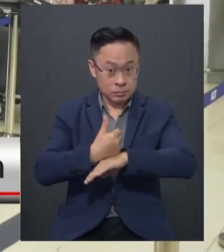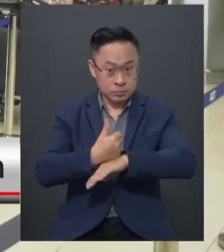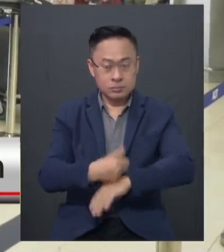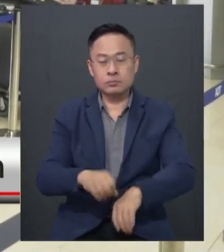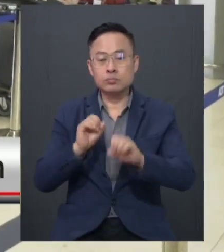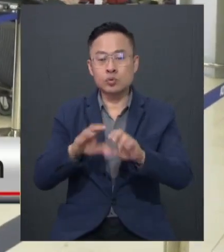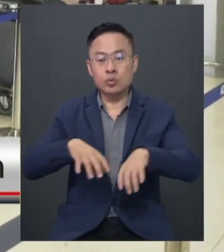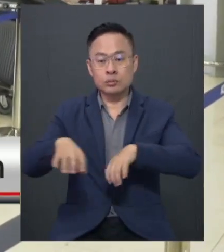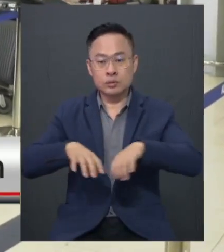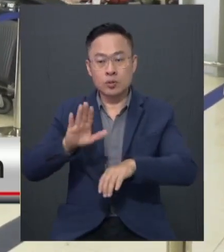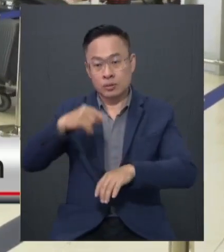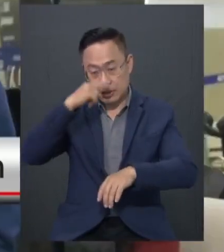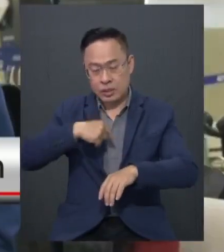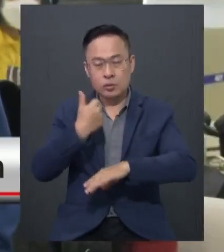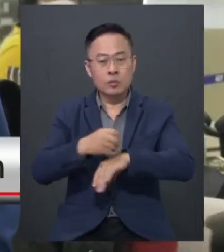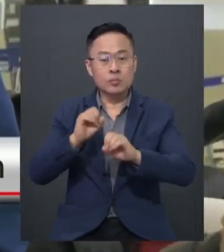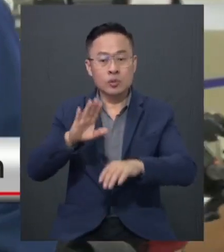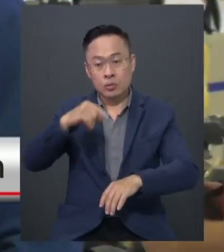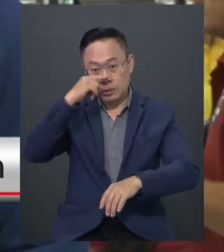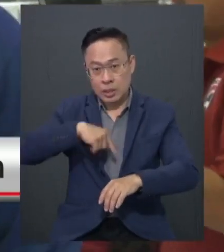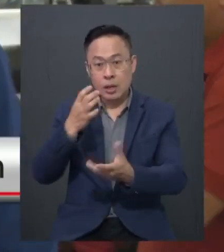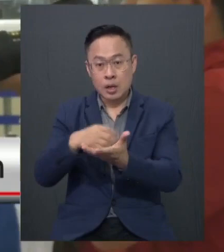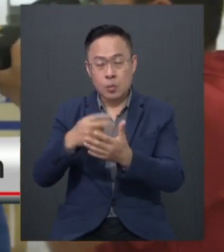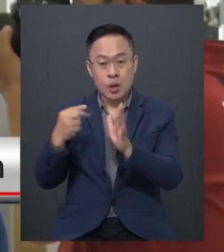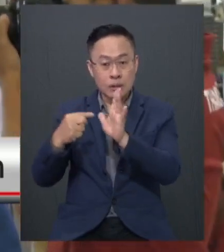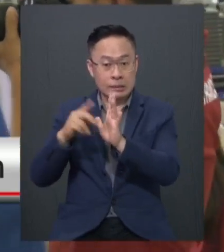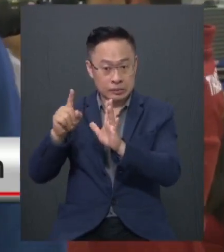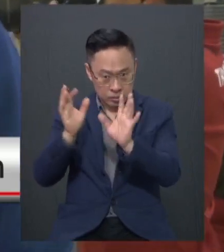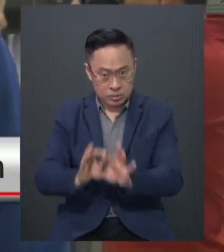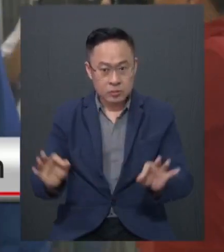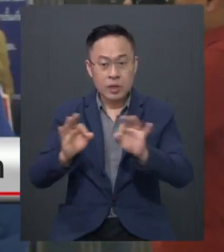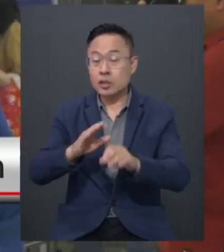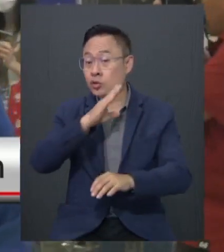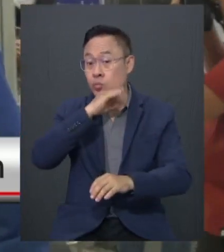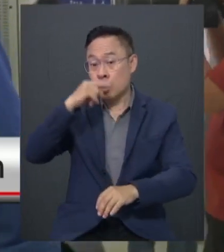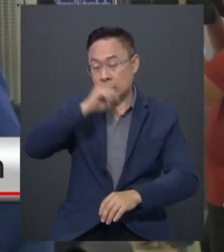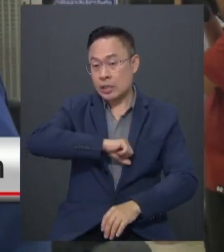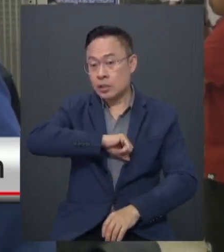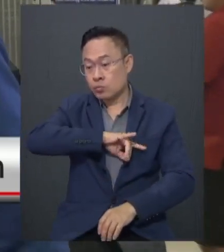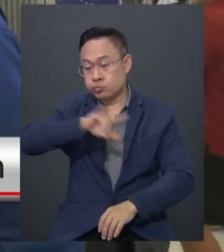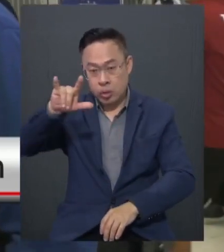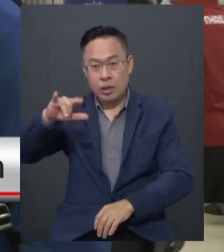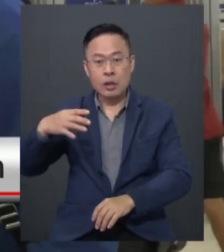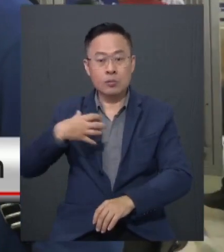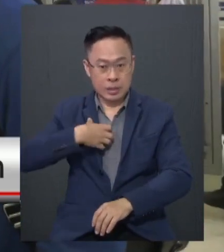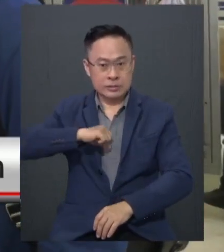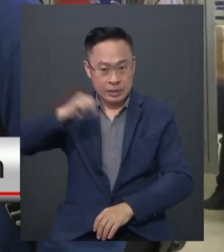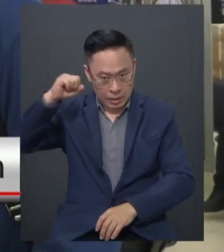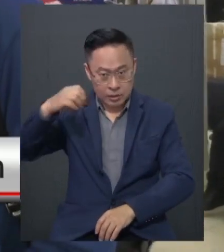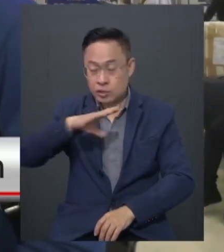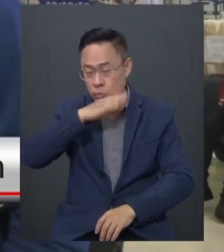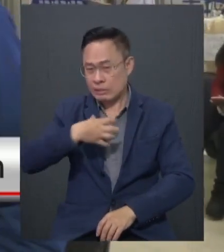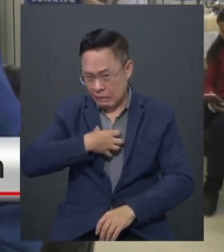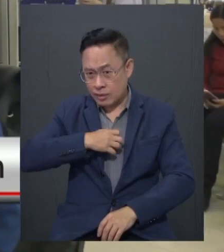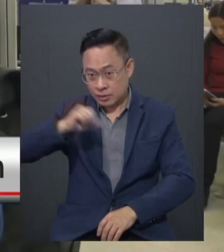ไทยก็ให้สัมภาษณ์นะครับบอกว่าเกมแรกเนี่ยเป็นเกมที่สำคัญเราต้องการเก็บผลงานและสกอร์ที่เราต้องการในเกมแรกให้ได้